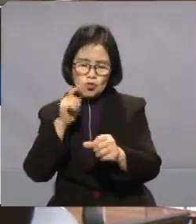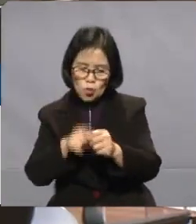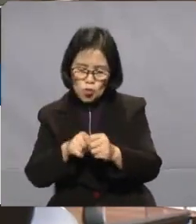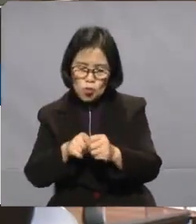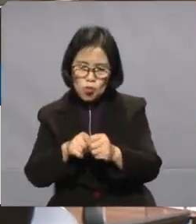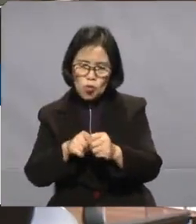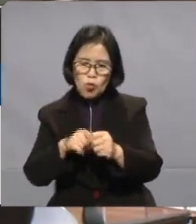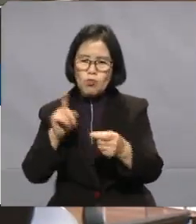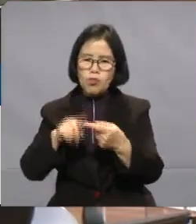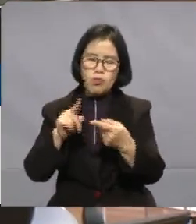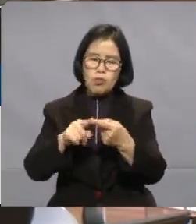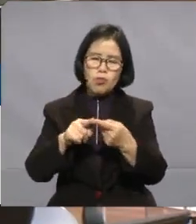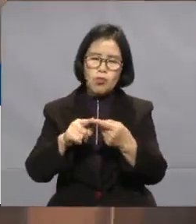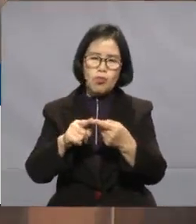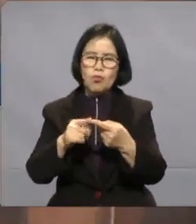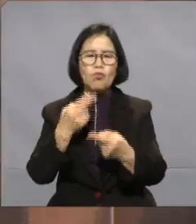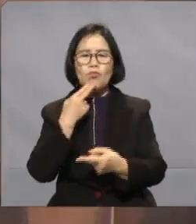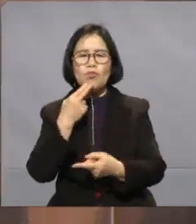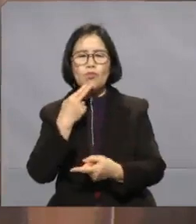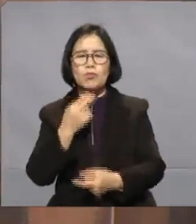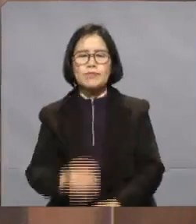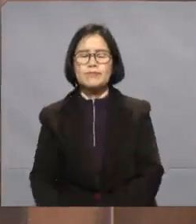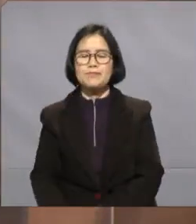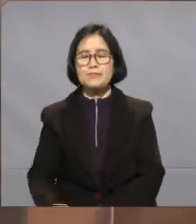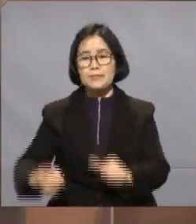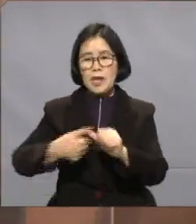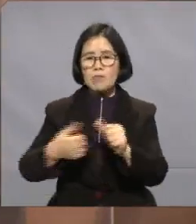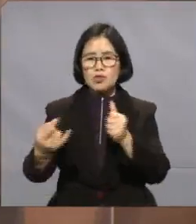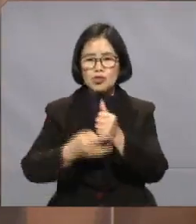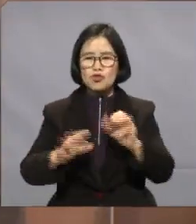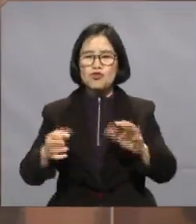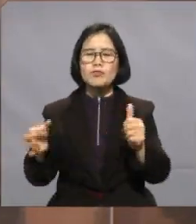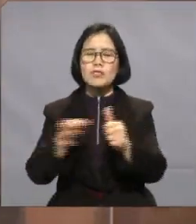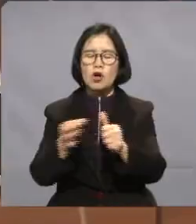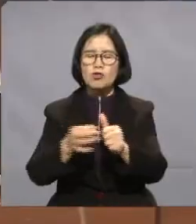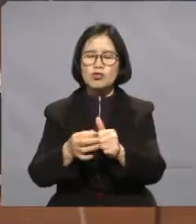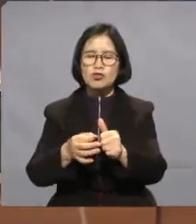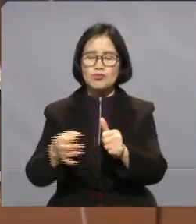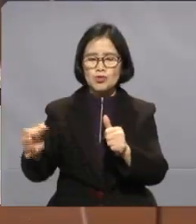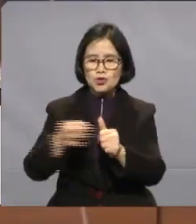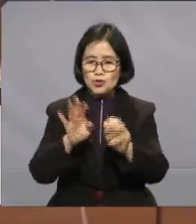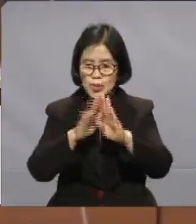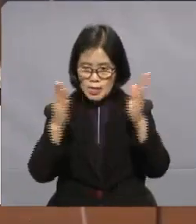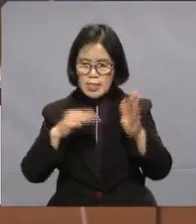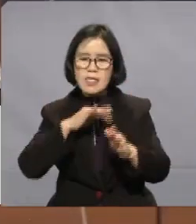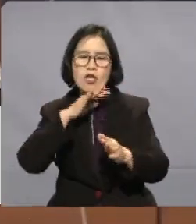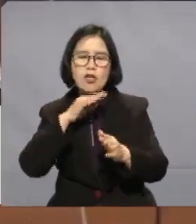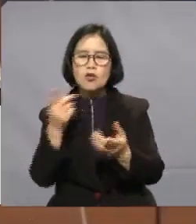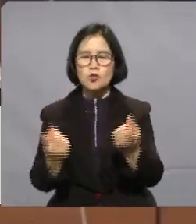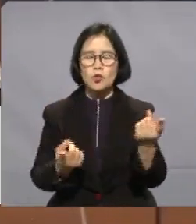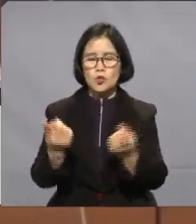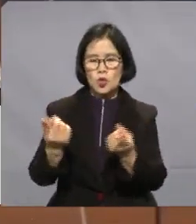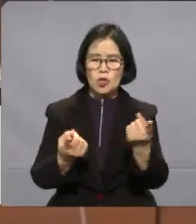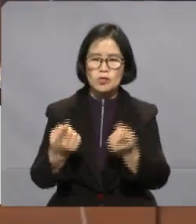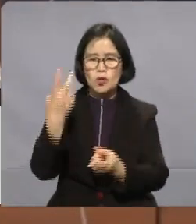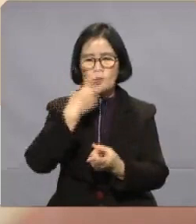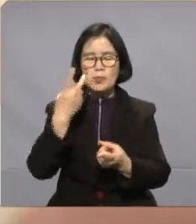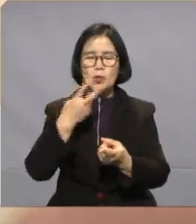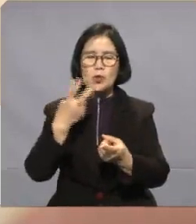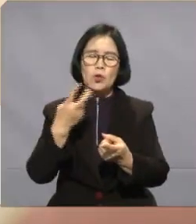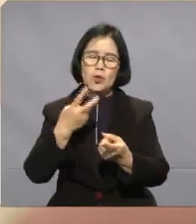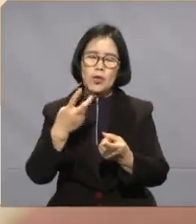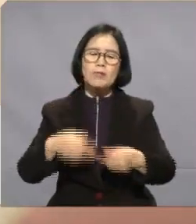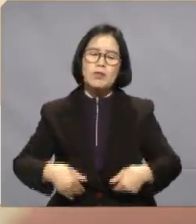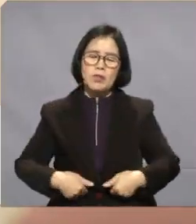부분이 없이 자문위는 국민연금 수급 개시 연령을 조정하는 것도 검토해야 한다는